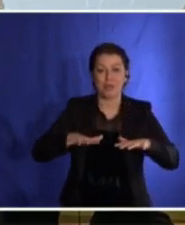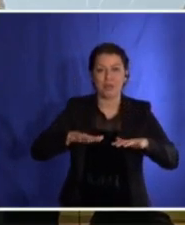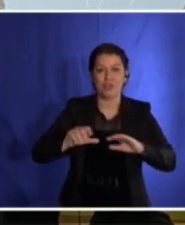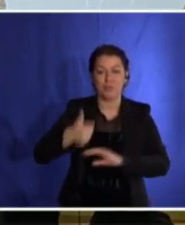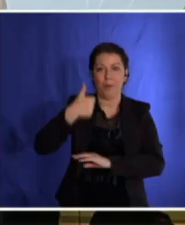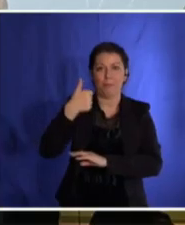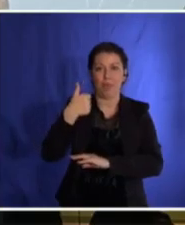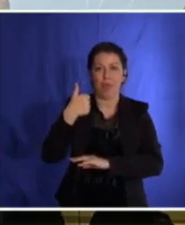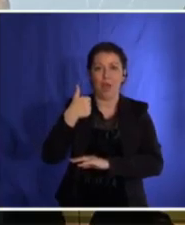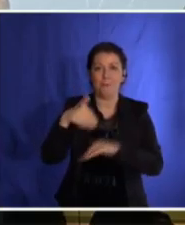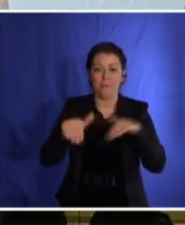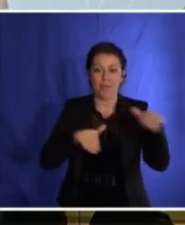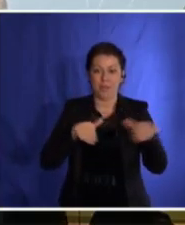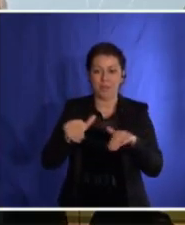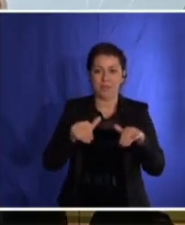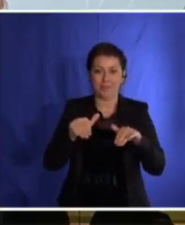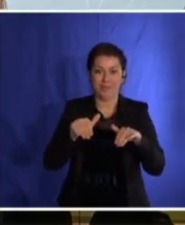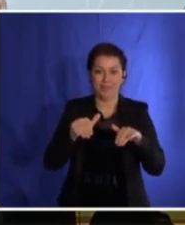Abstimmung über einen